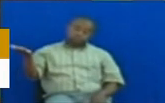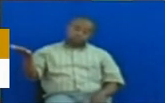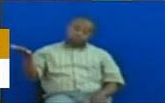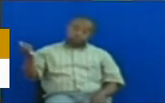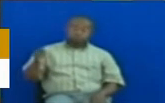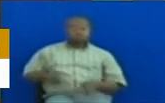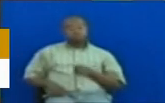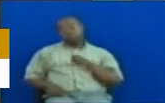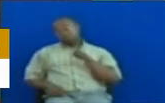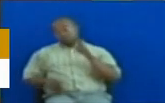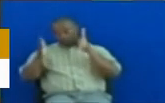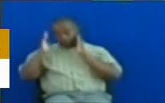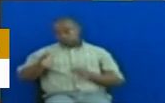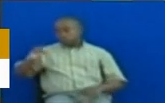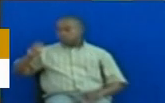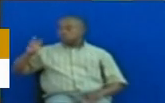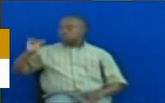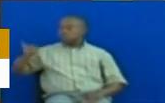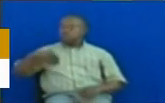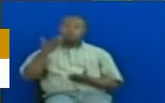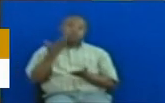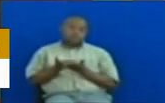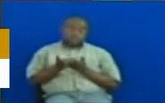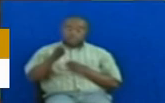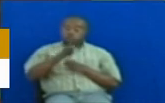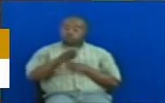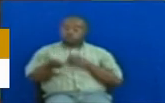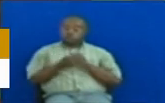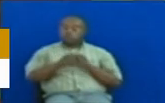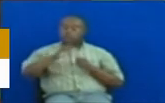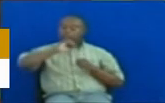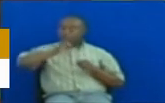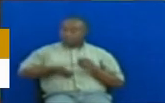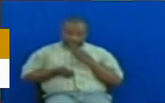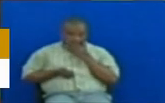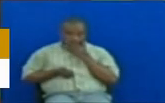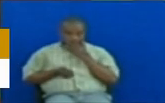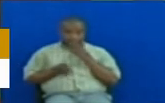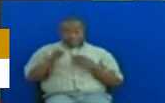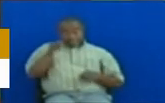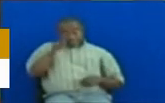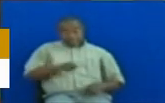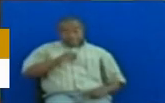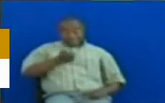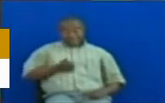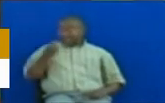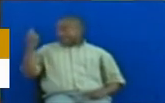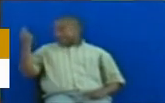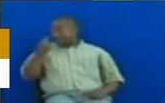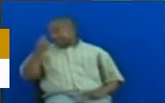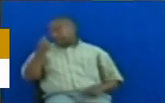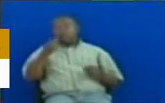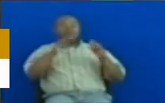amependekeza swala la leseni, kwa sababu ni leseni za kitaifa na za kimataifa.